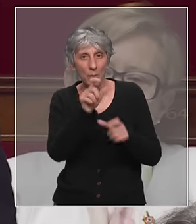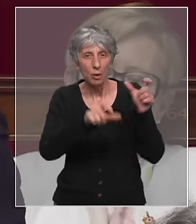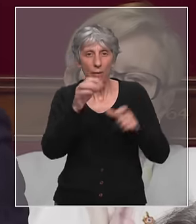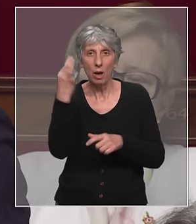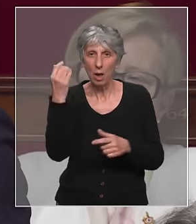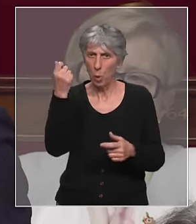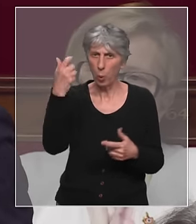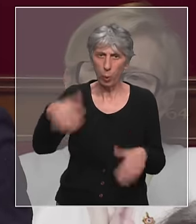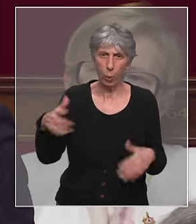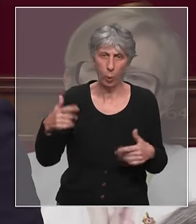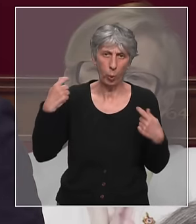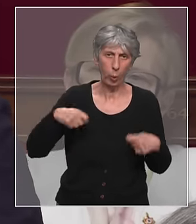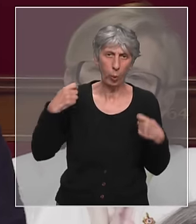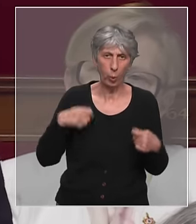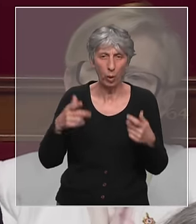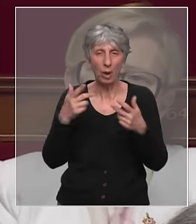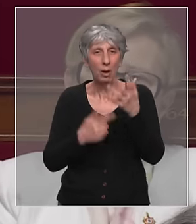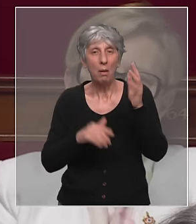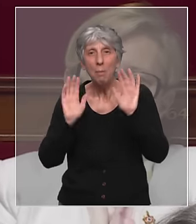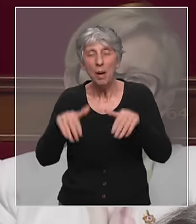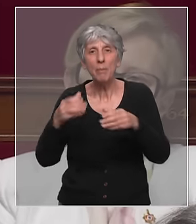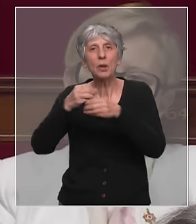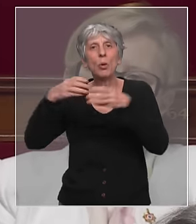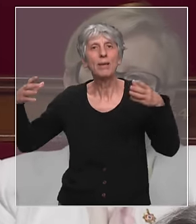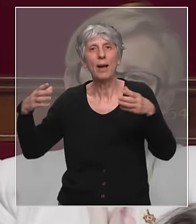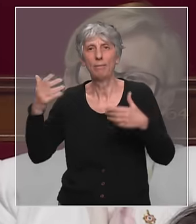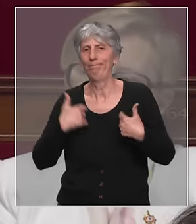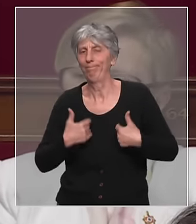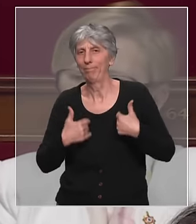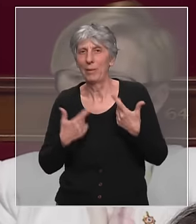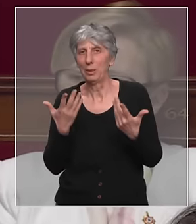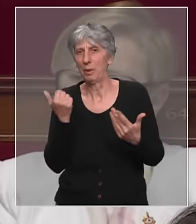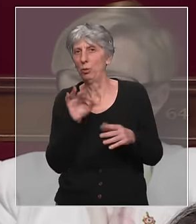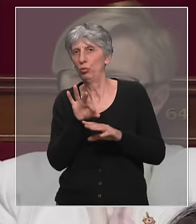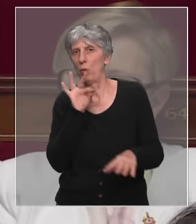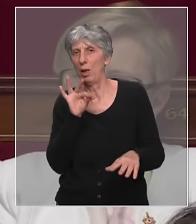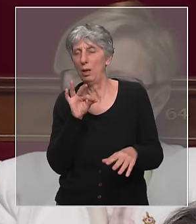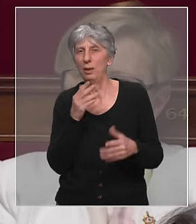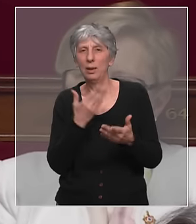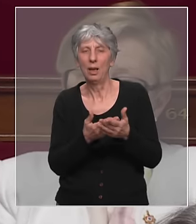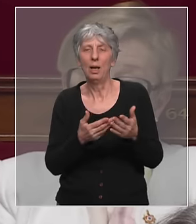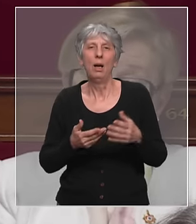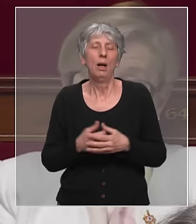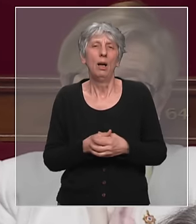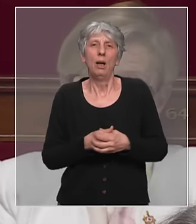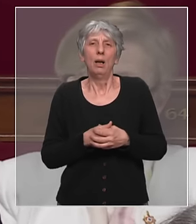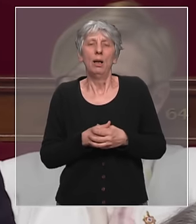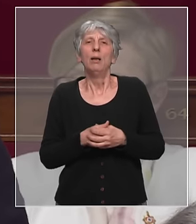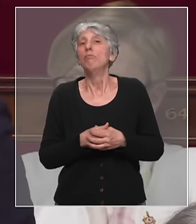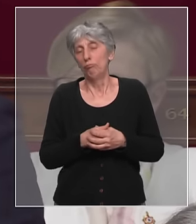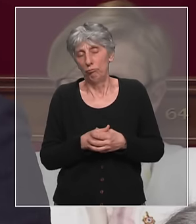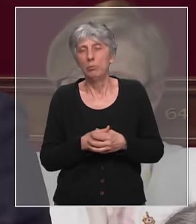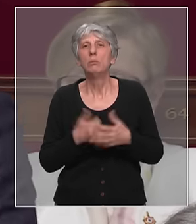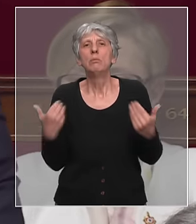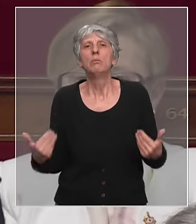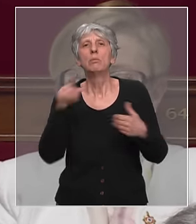Même votre majorité doute de vos choix, qui est plus proche aujourd'hui, il faut bien le dire, du Requiem que du Kyrie. Aussi, ma